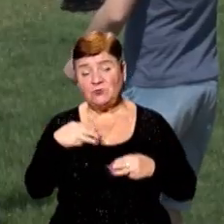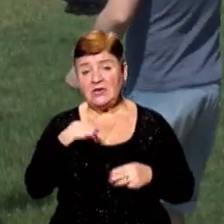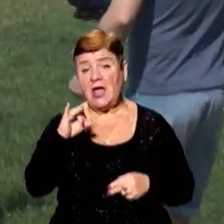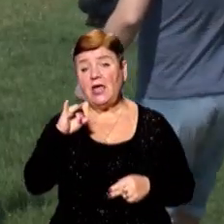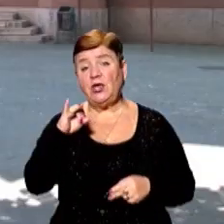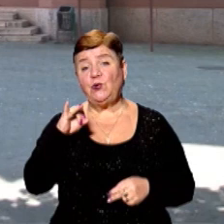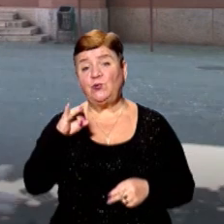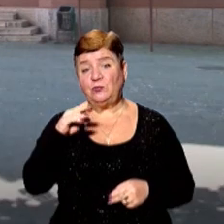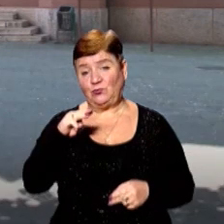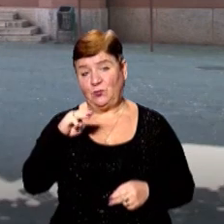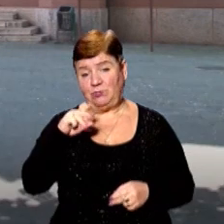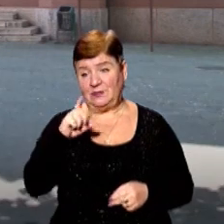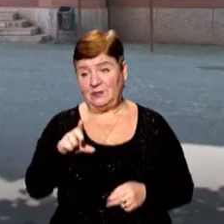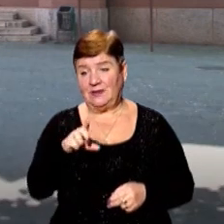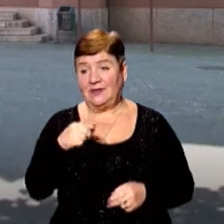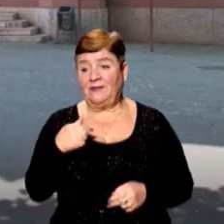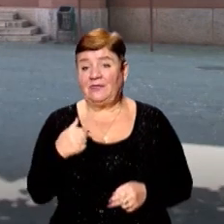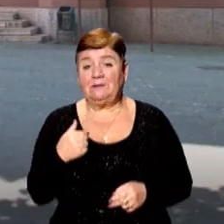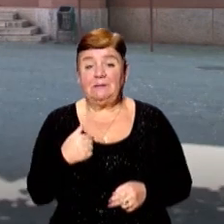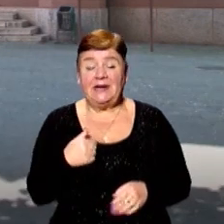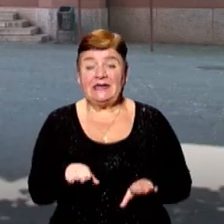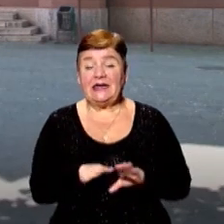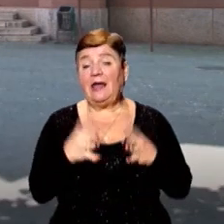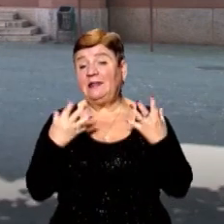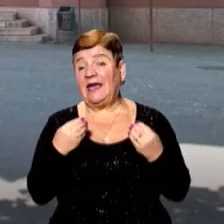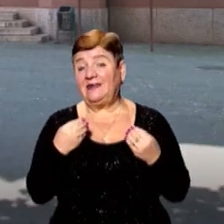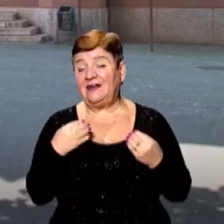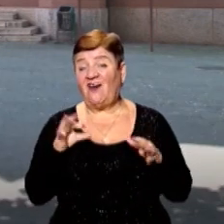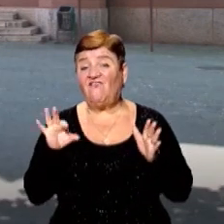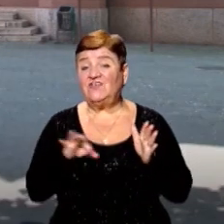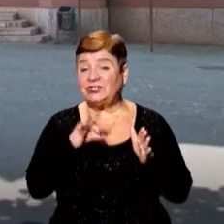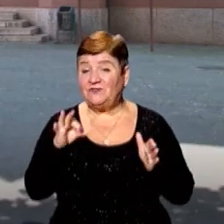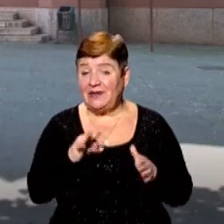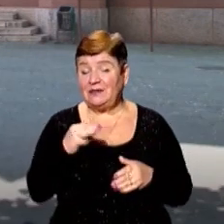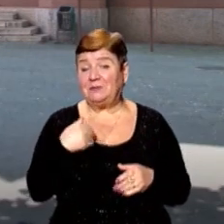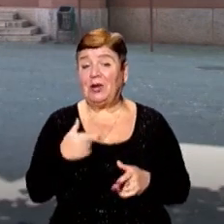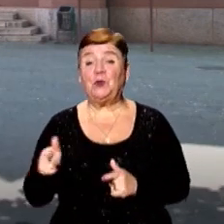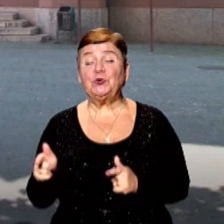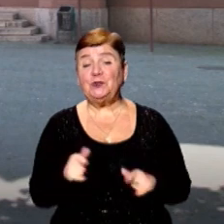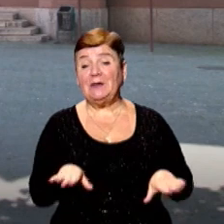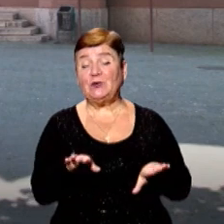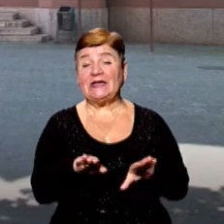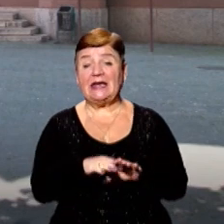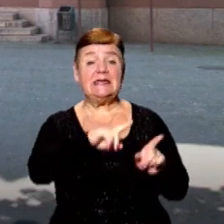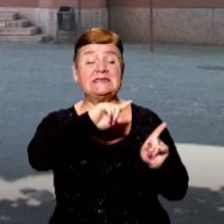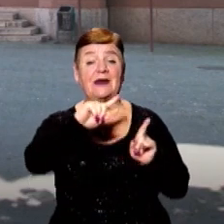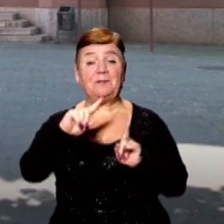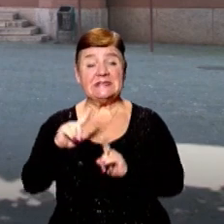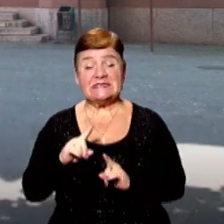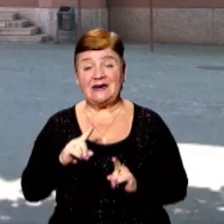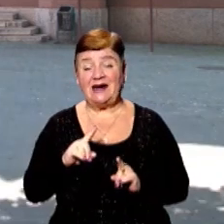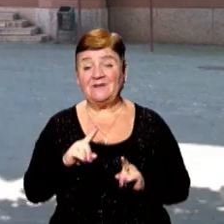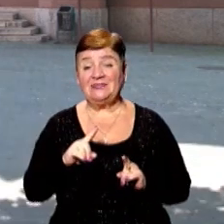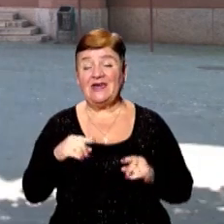Ютубі. Наступного дня буде в нас день вишиванки, і ми готуємо такий арт-моб. Арт-моб запустили «Закарпатська вишиванка».